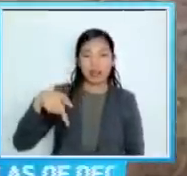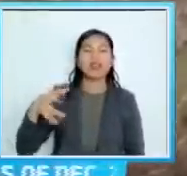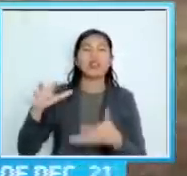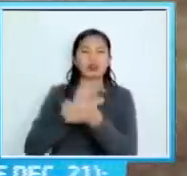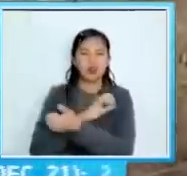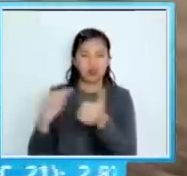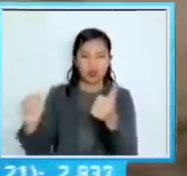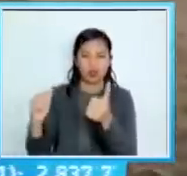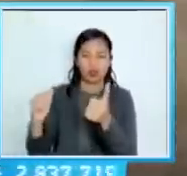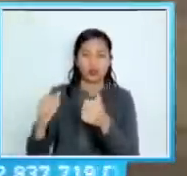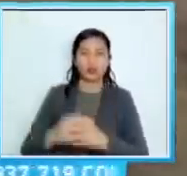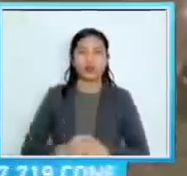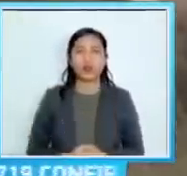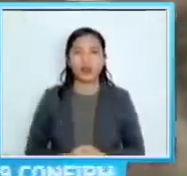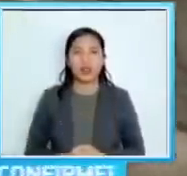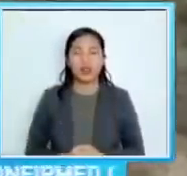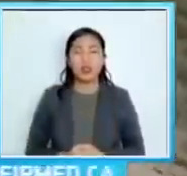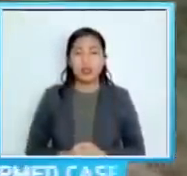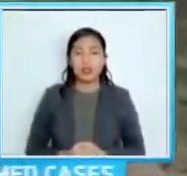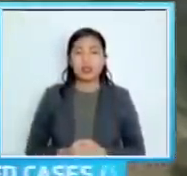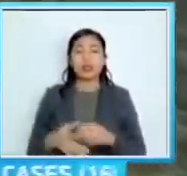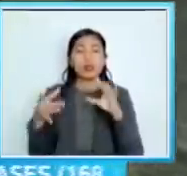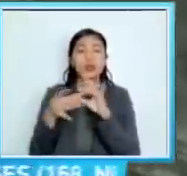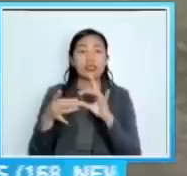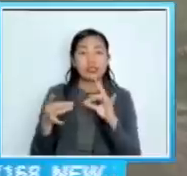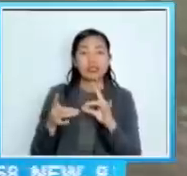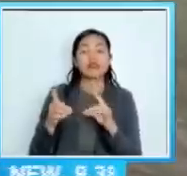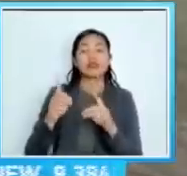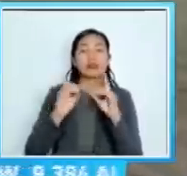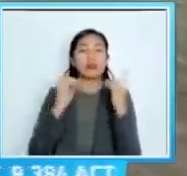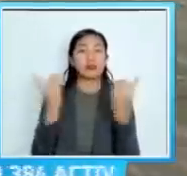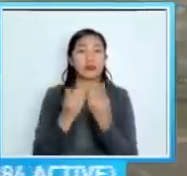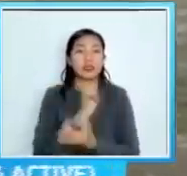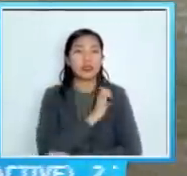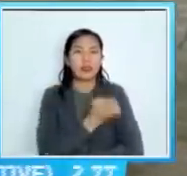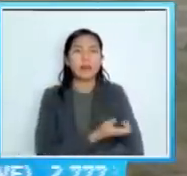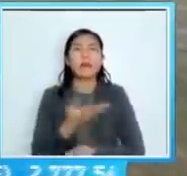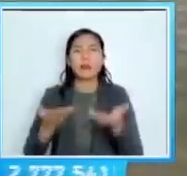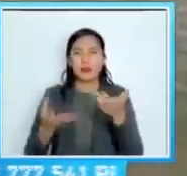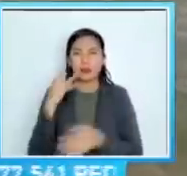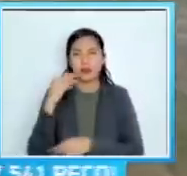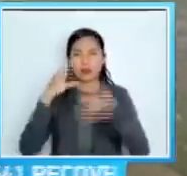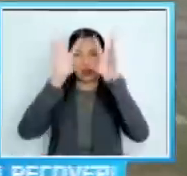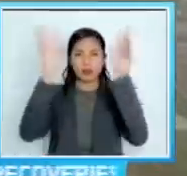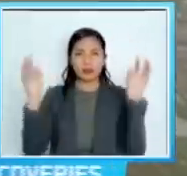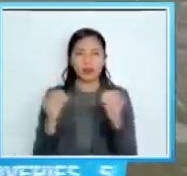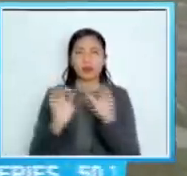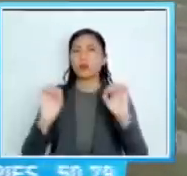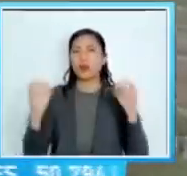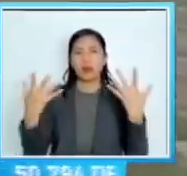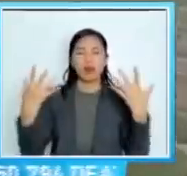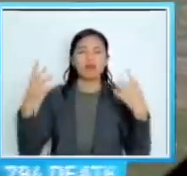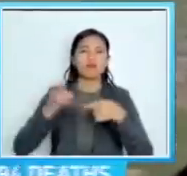National Electrification Administration at ang Department of Energy, magpapaskong walang kuryente ang mga taga Bohol, Dinagat, Siargao at